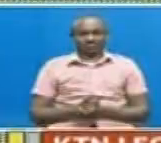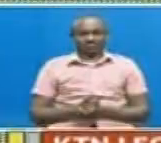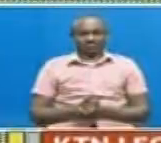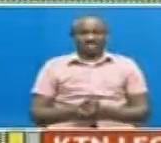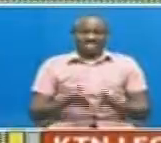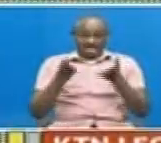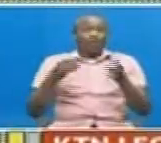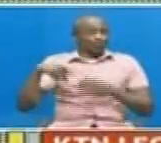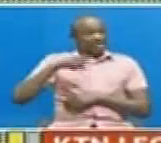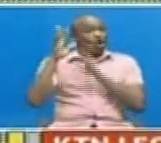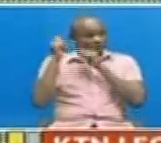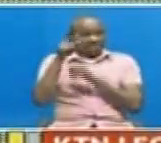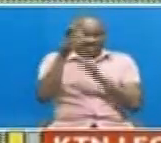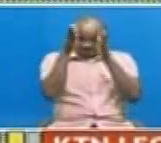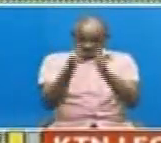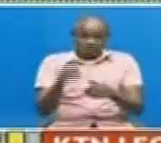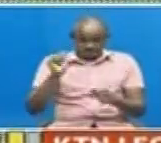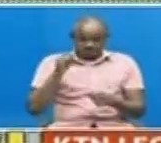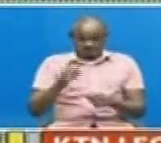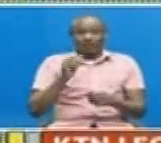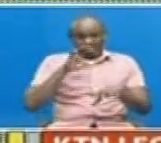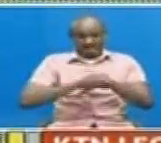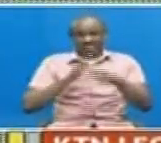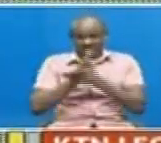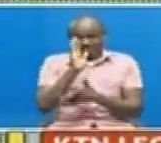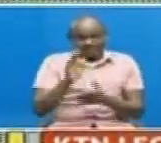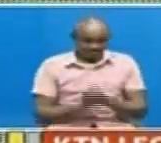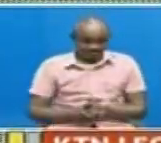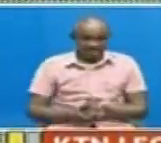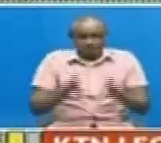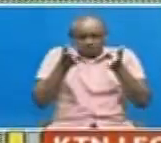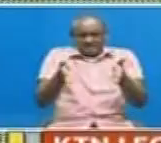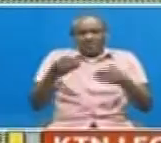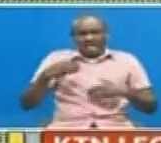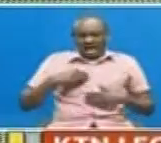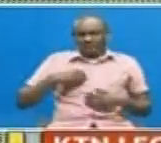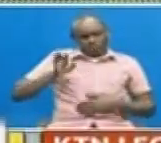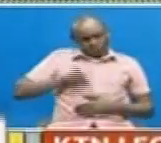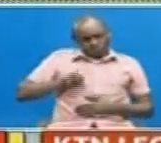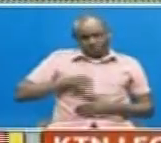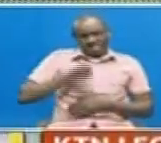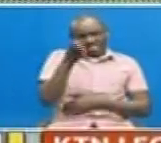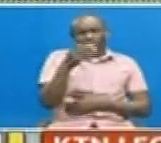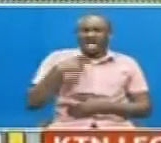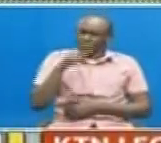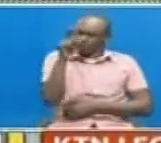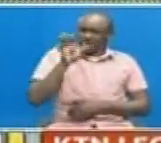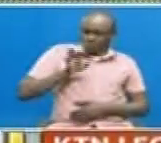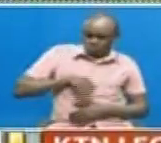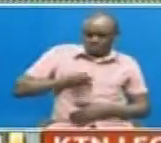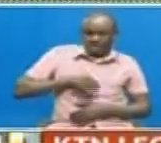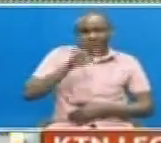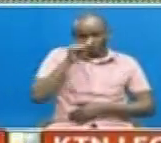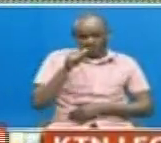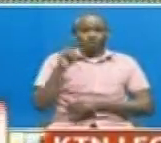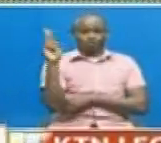Naam, sote tunatumai kwamba mzee Ondego ataweza kupata haki yake. Hii leo kwenye makala yetu maalum ya mwanamke gangari tunamwangazia mwanamke mmoja